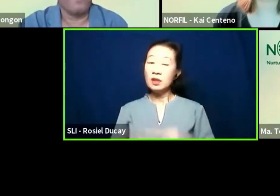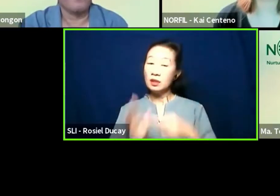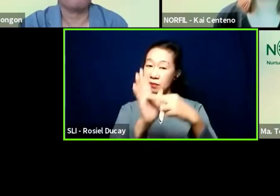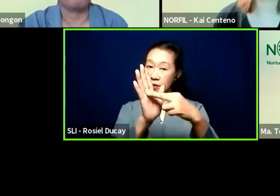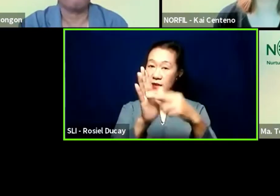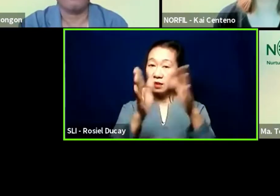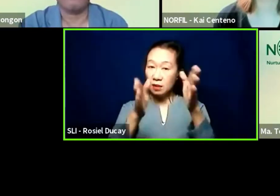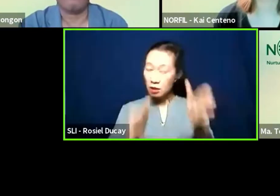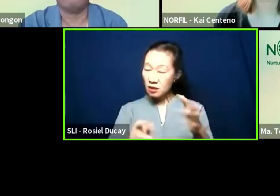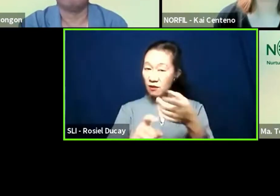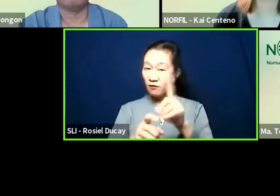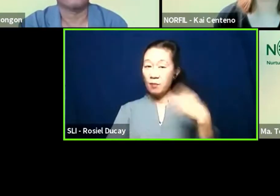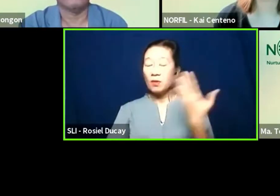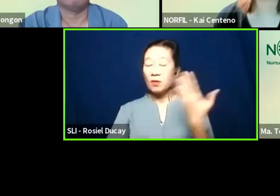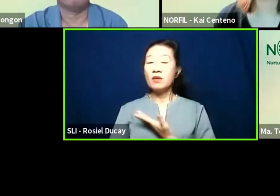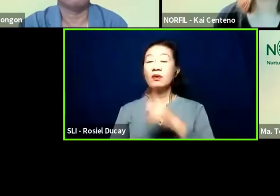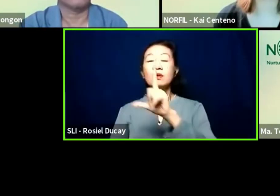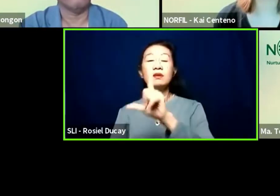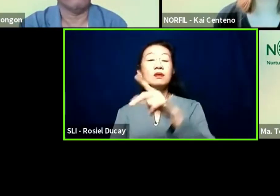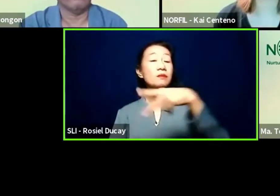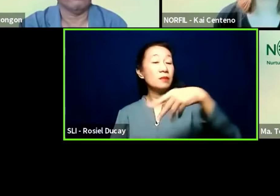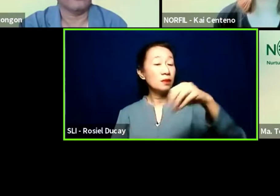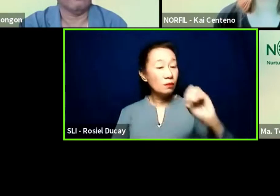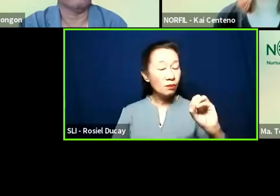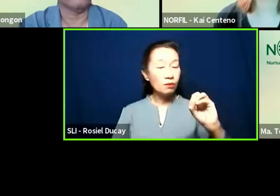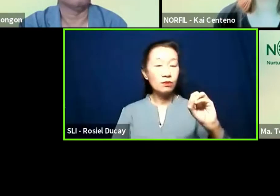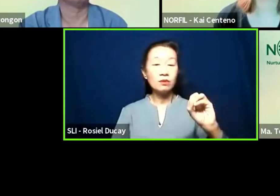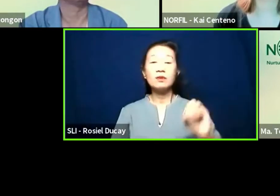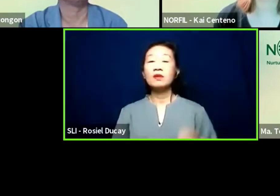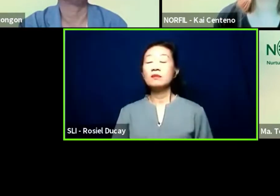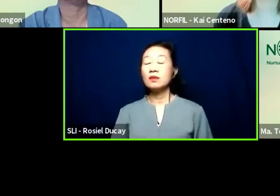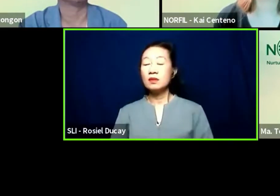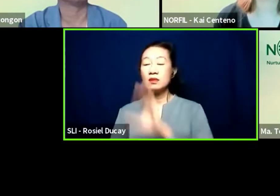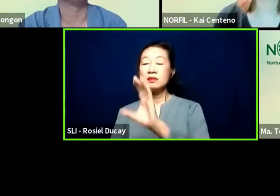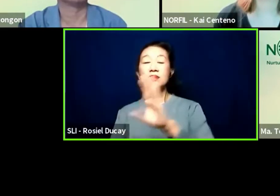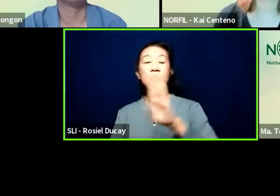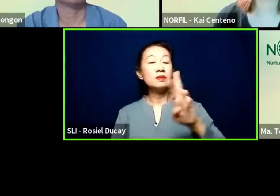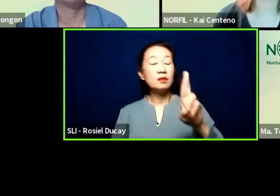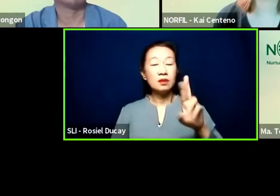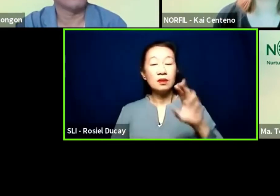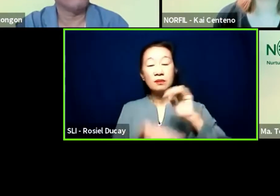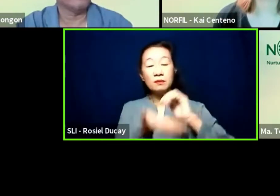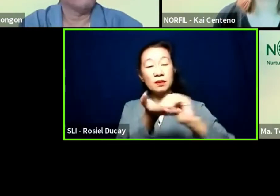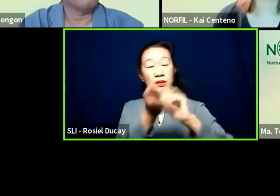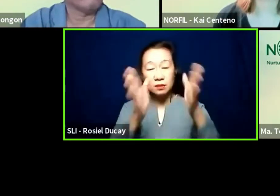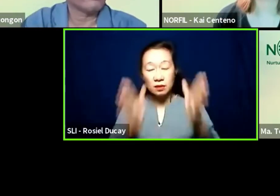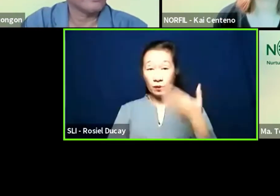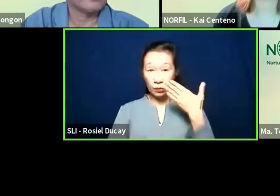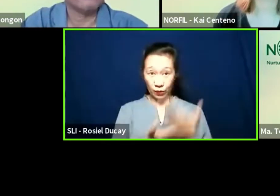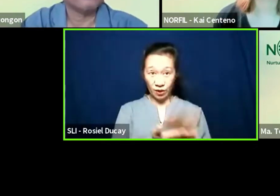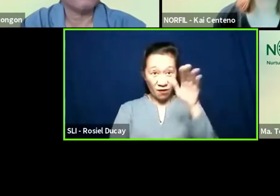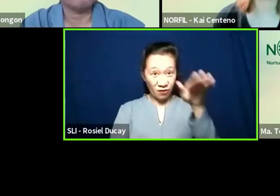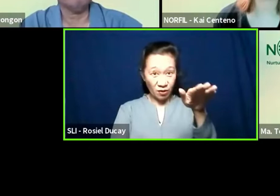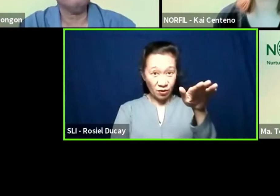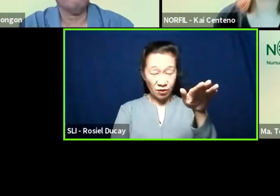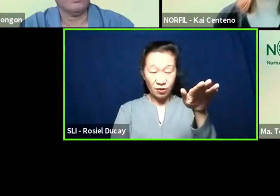representatives from our local partner organizations, mga CBR practitioners, magandang hapon po